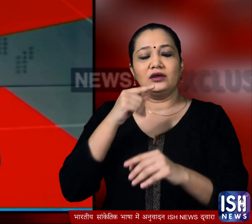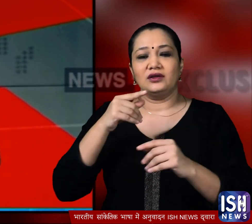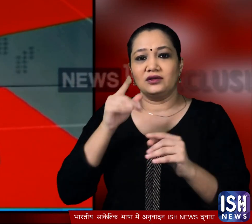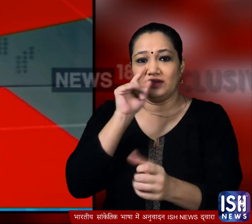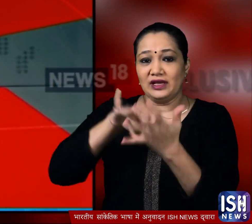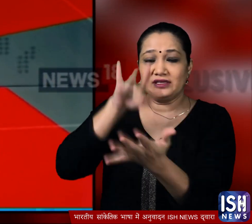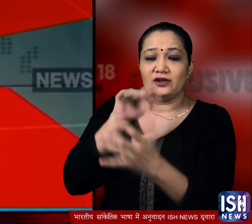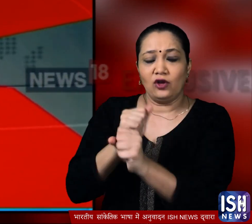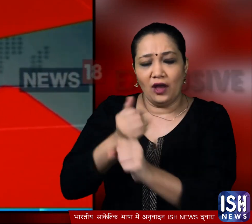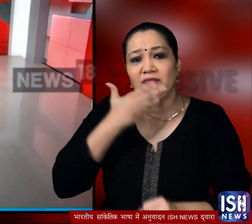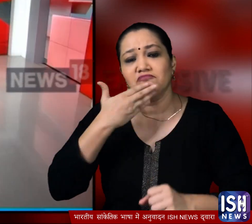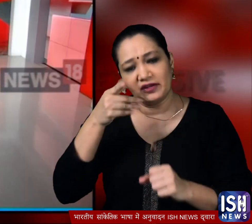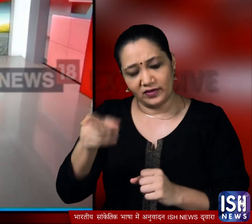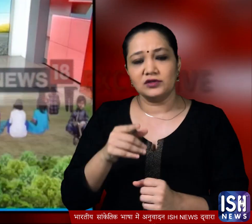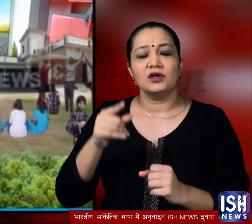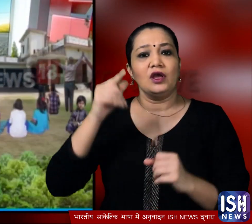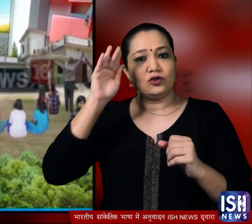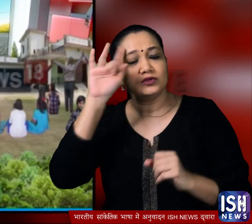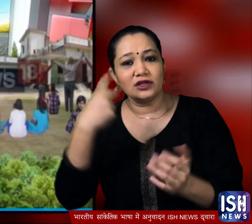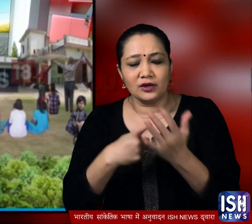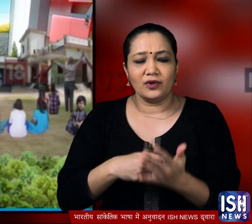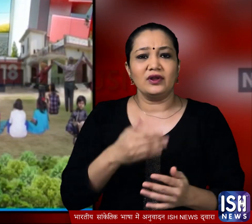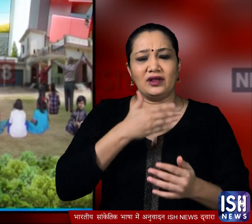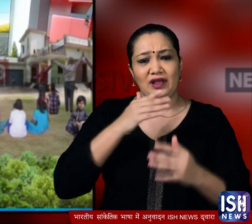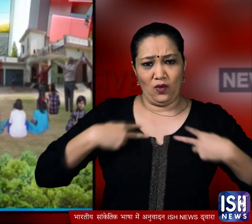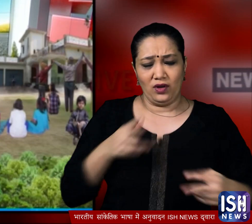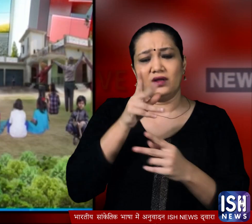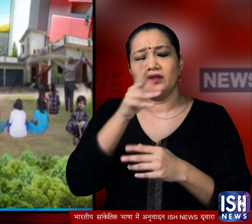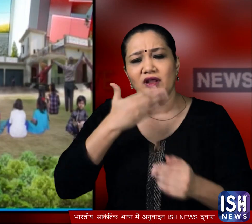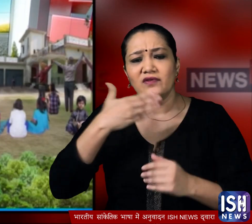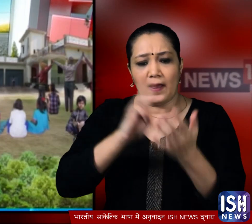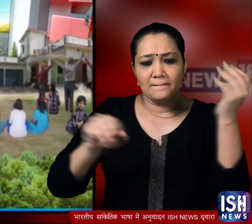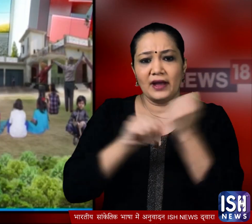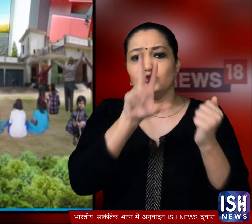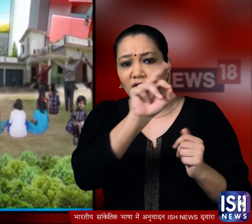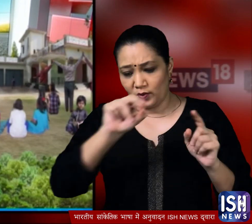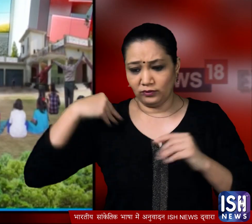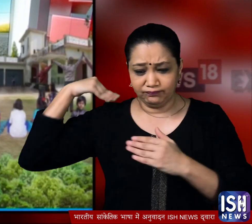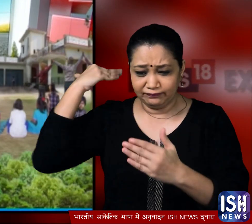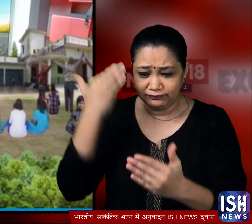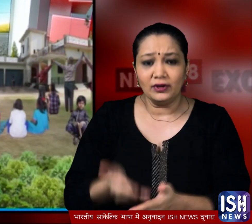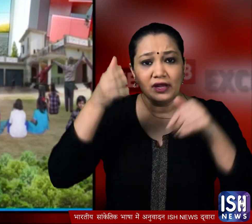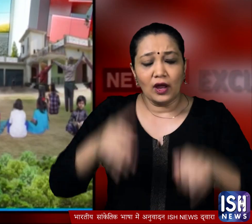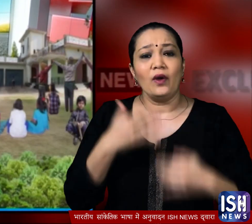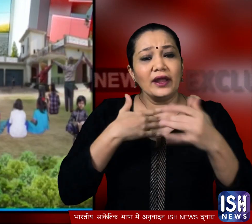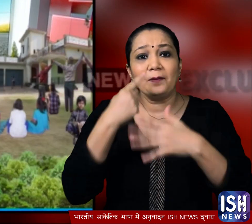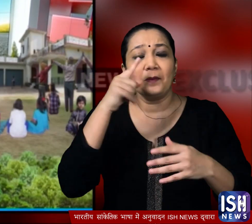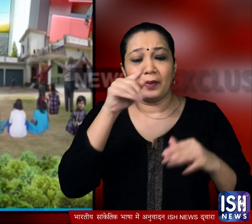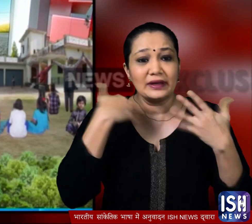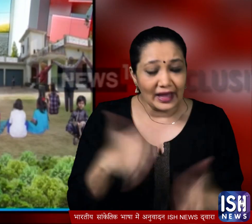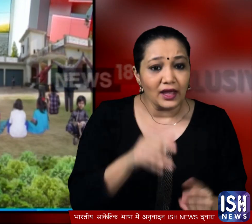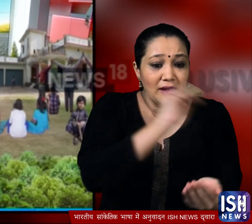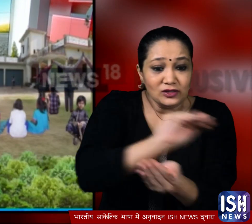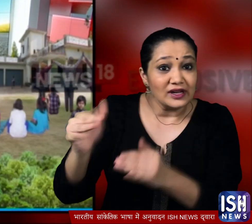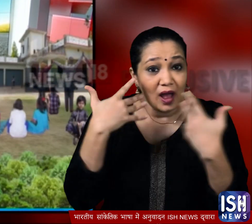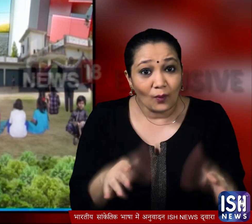18 के एहतशाम खान की रिपोर्ट है कि अदालत ने केंद्र को सुझाव दिया कि मार्च 2020 से अब तक अनाथ हुए सभी बच्चों को सरकार की